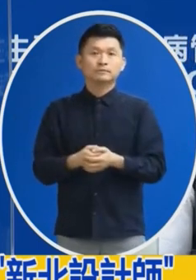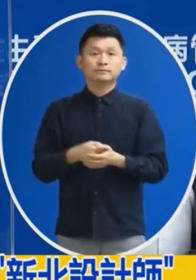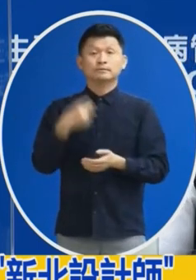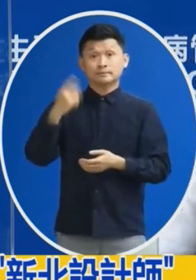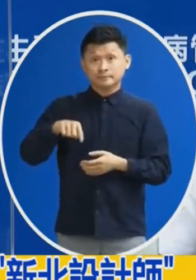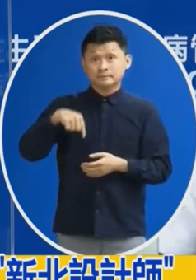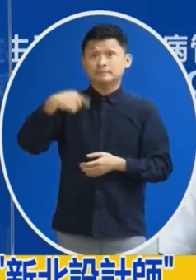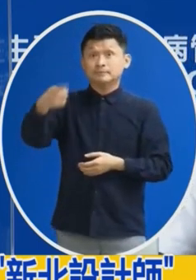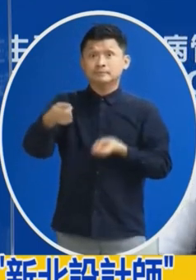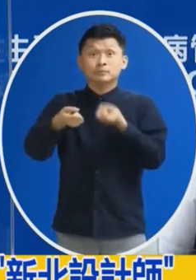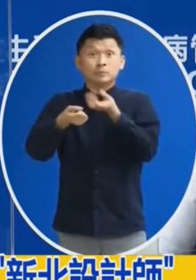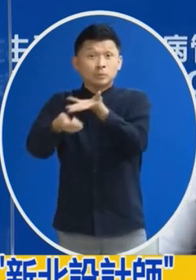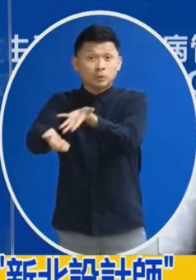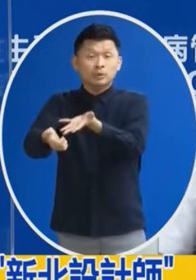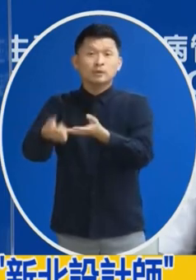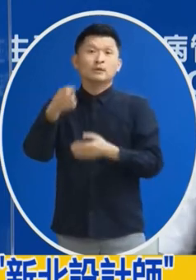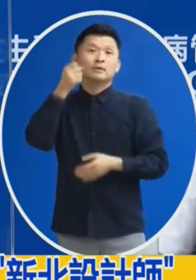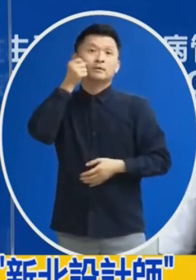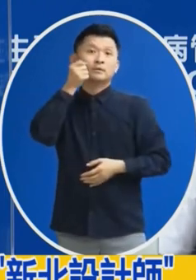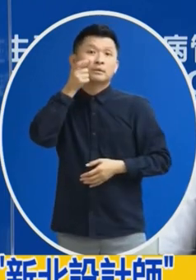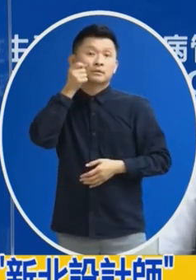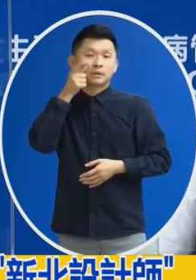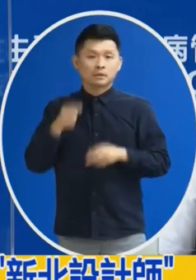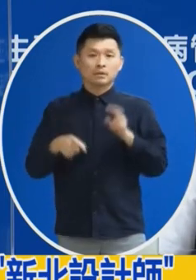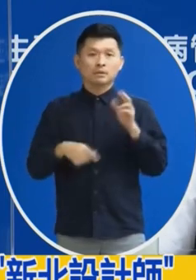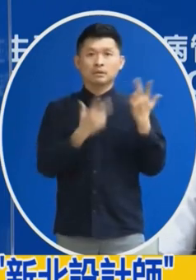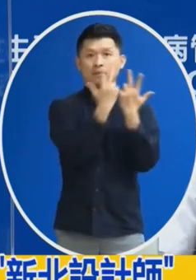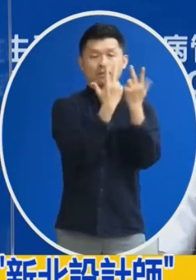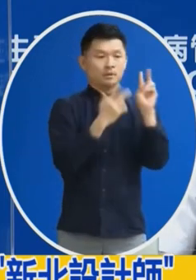他有传到台南，是从新北20913这边开始。